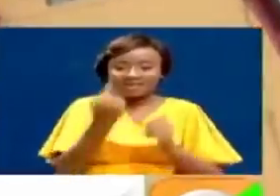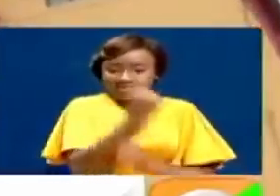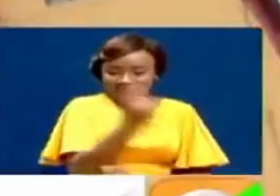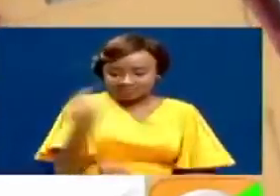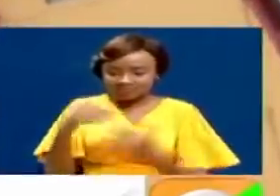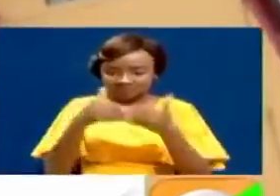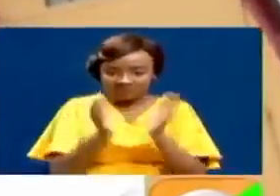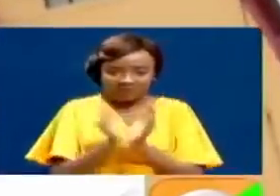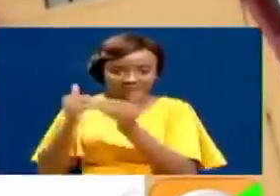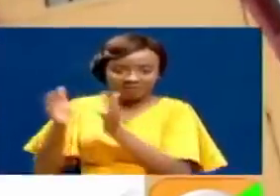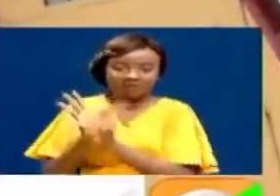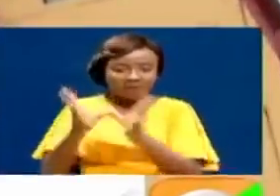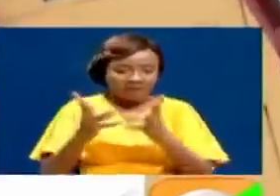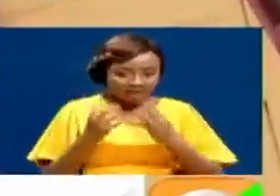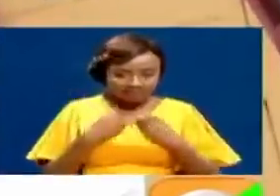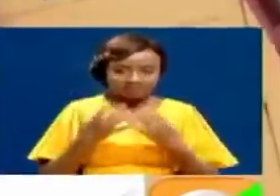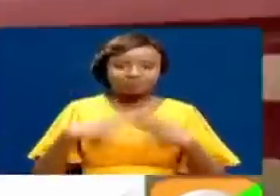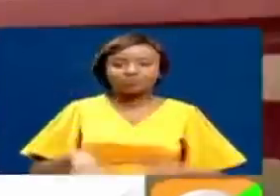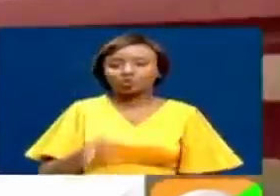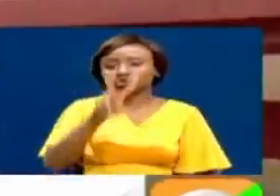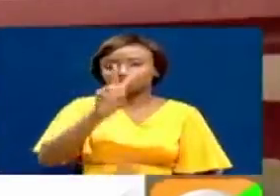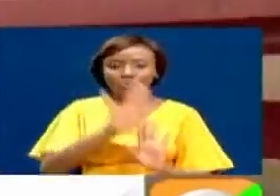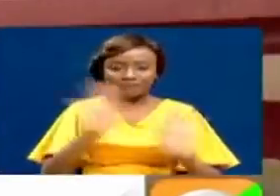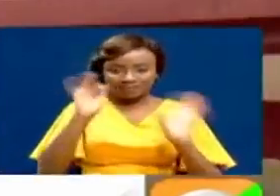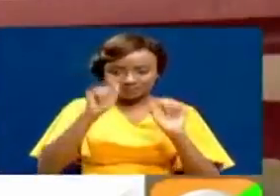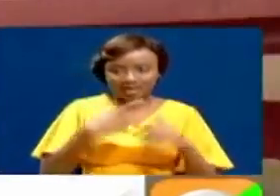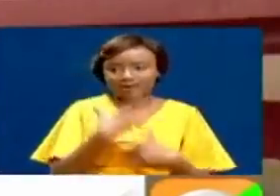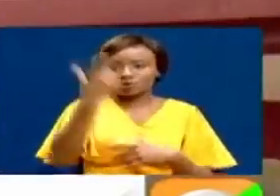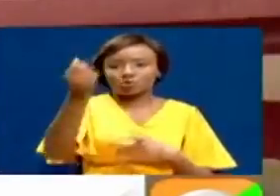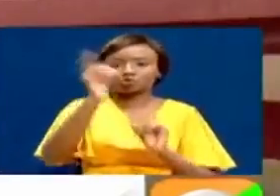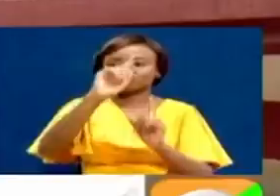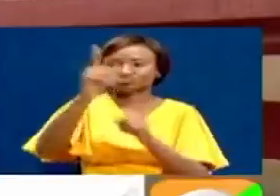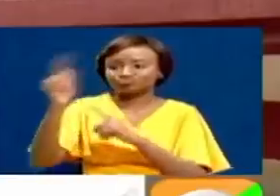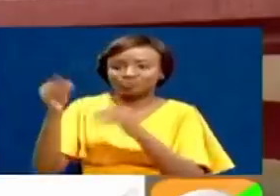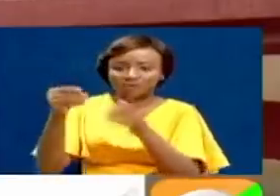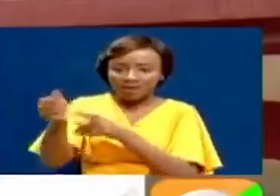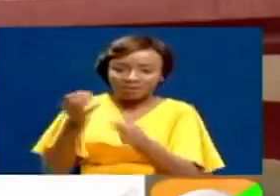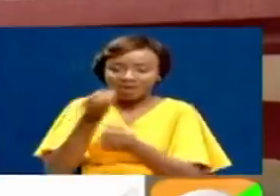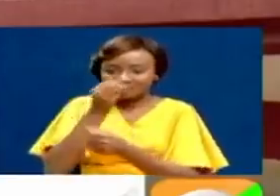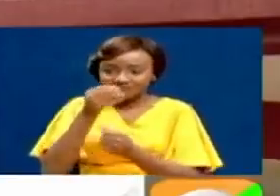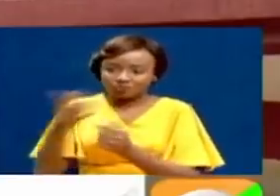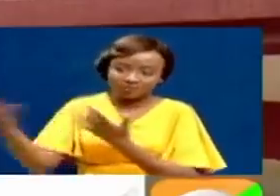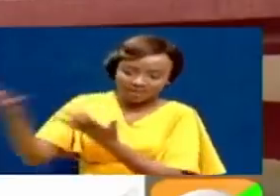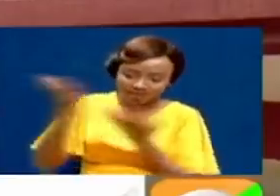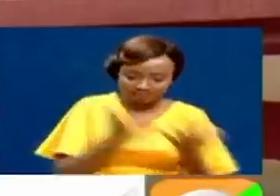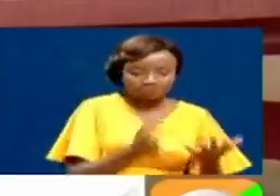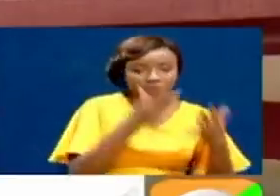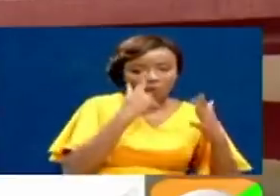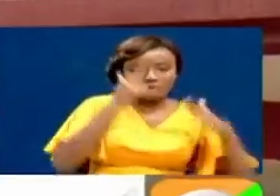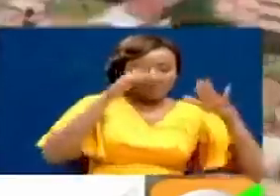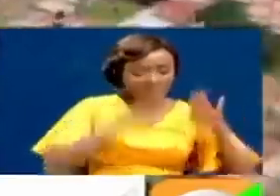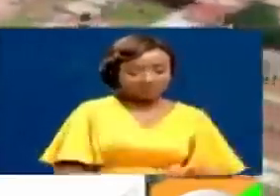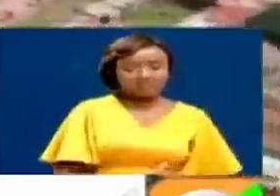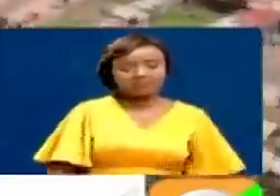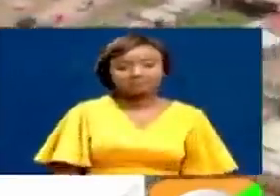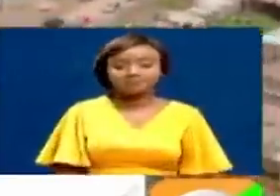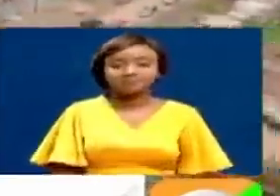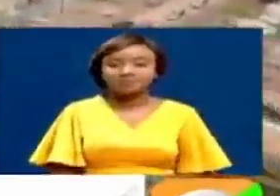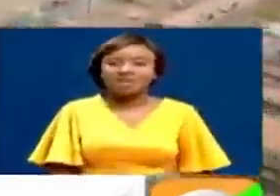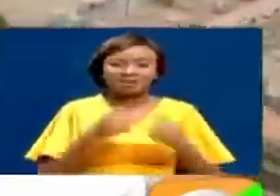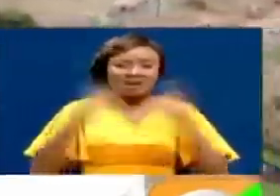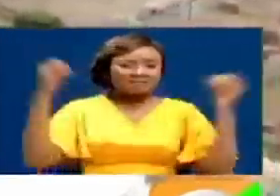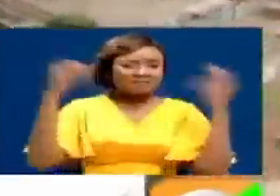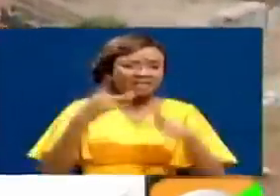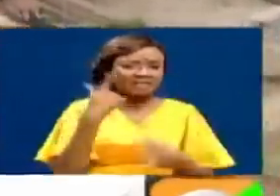familia imeruhusiwa tu watu wawili kuondoka ili kutafuta vyakula na vitu vinginevyo muhimu. Kilicho wazi